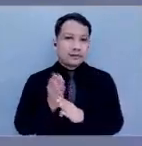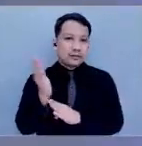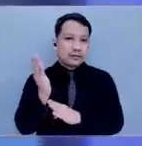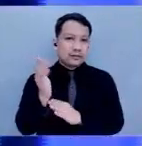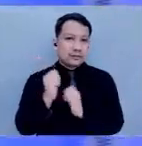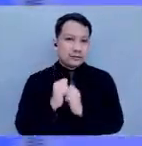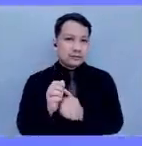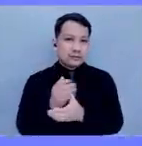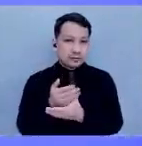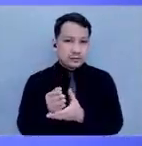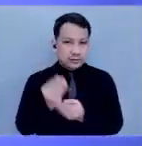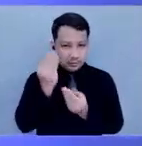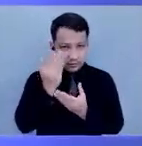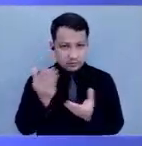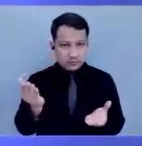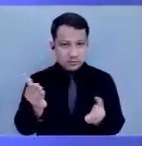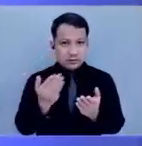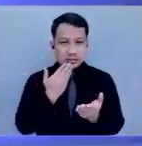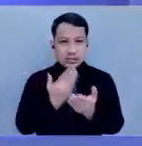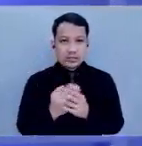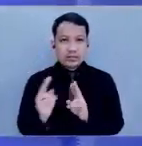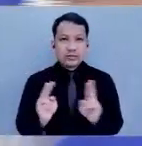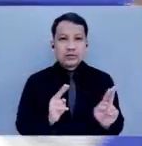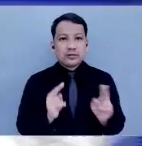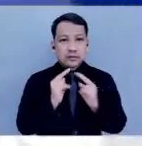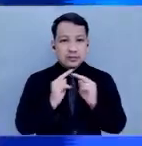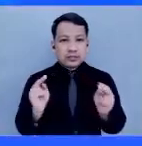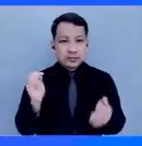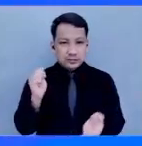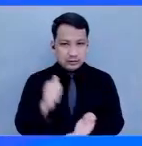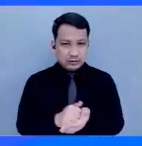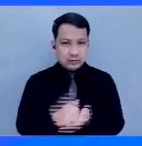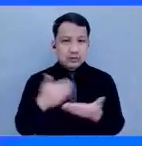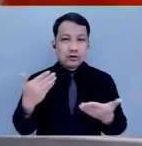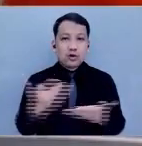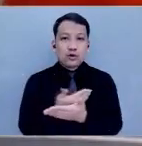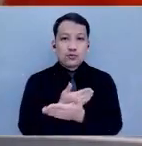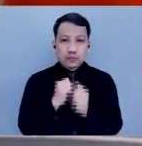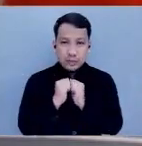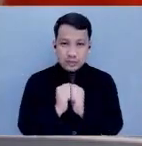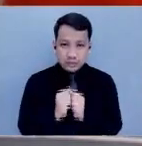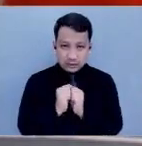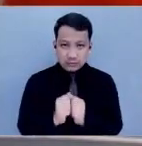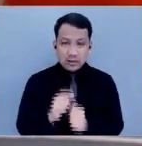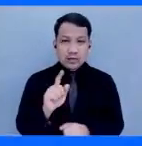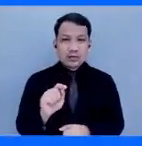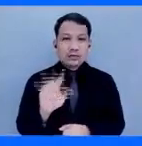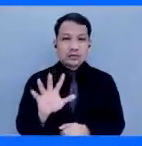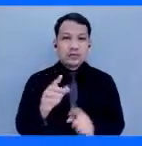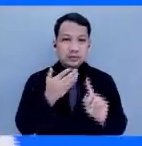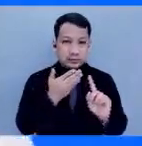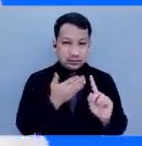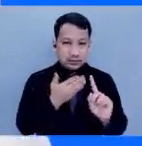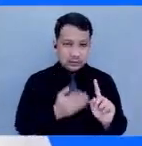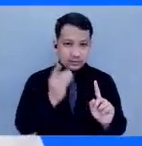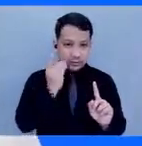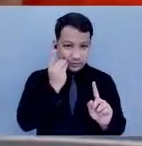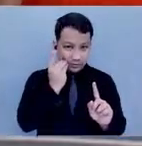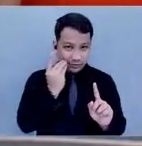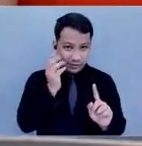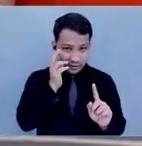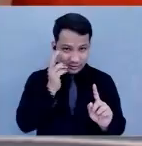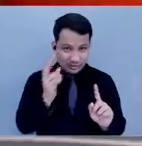isi-share nila ang good news sa pagpasok ng ating bagong kasalo sa TV5 na si Dimples